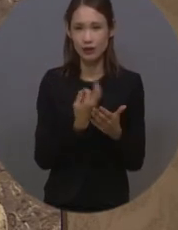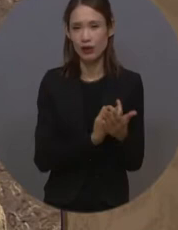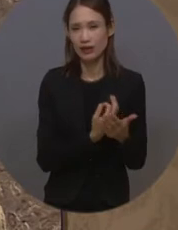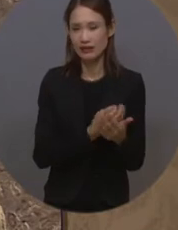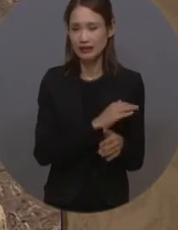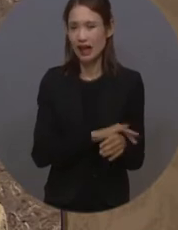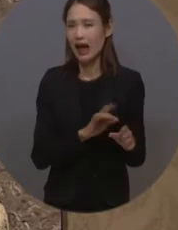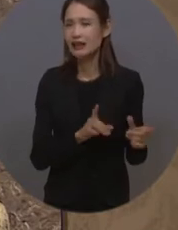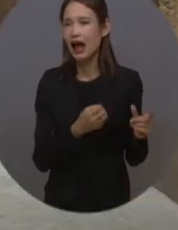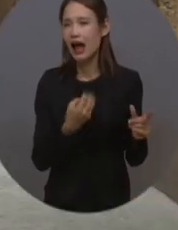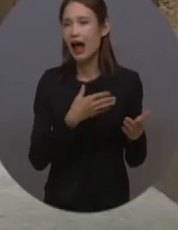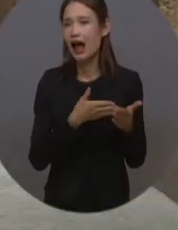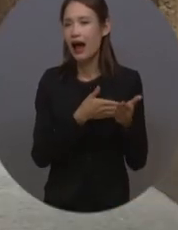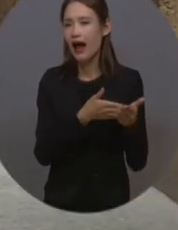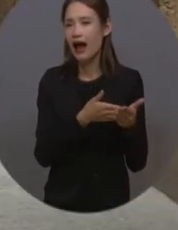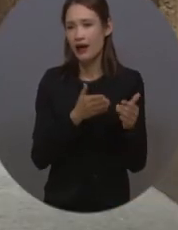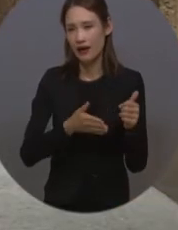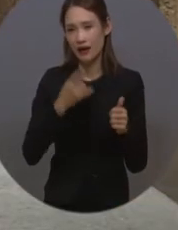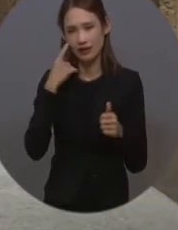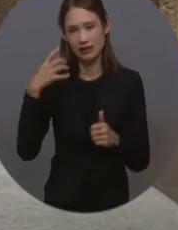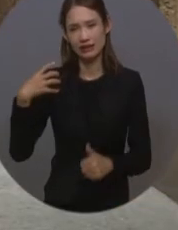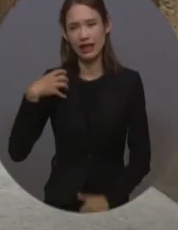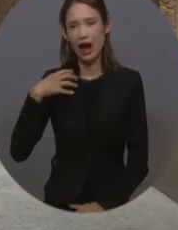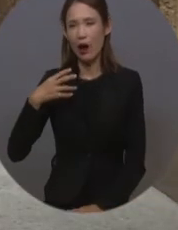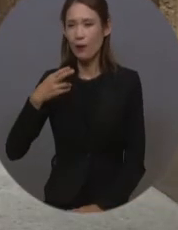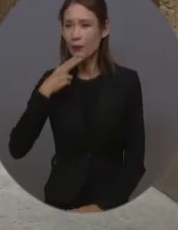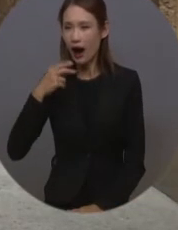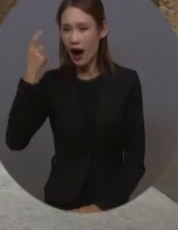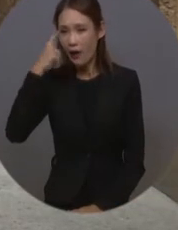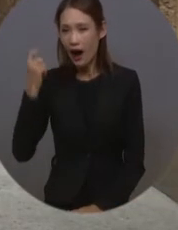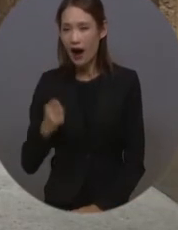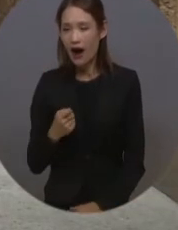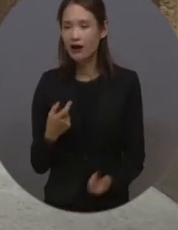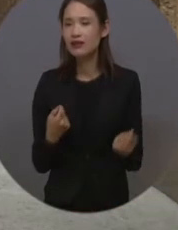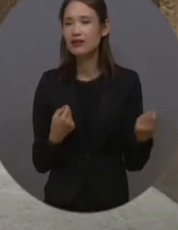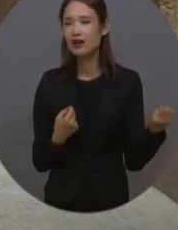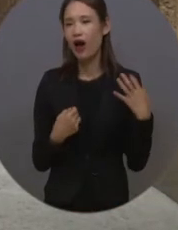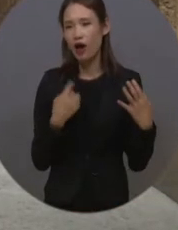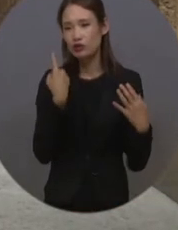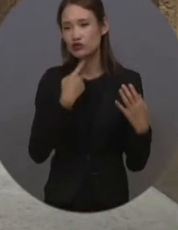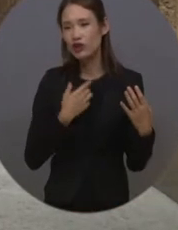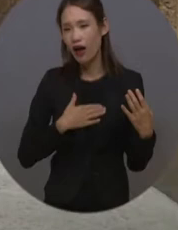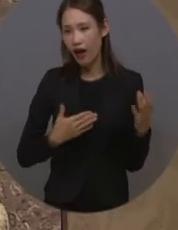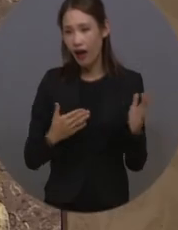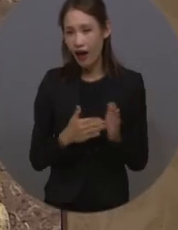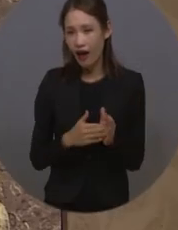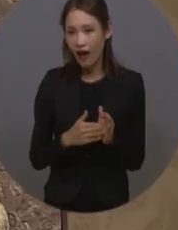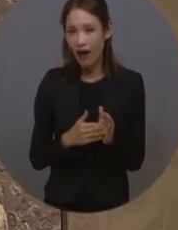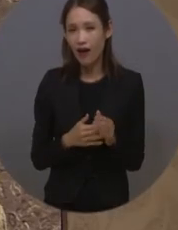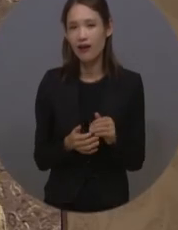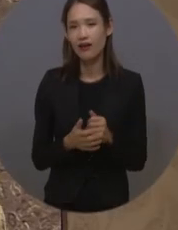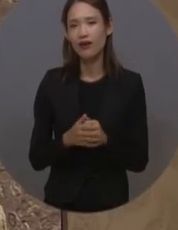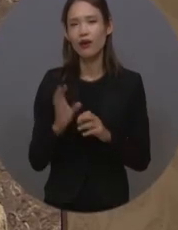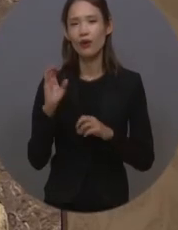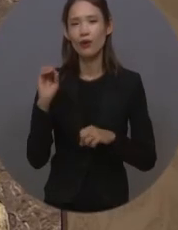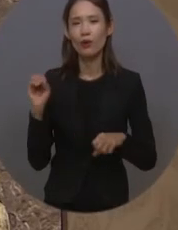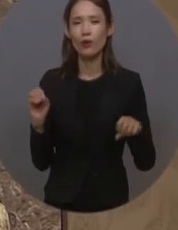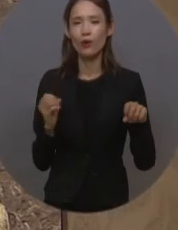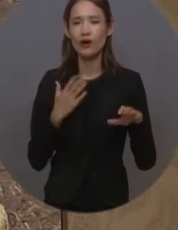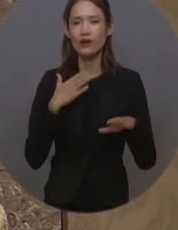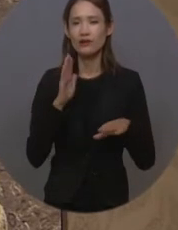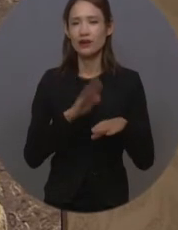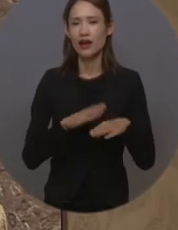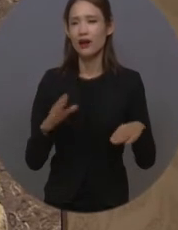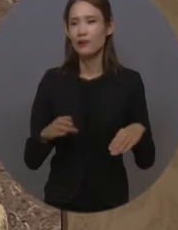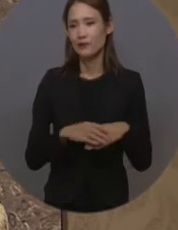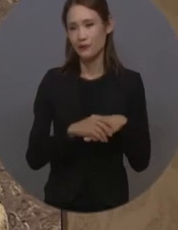살자고 해놓고 그거 하나 책임을 못 졌느냐라고 그렇게 얘기할 줄 알았거든요. 네. 근데 그분들이 오히려 제 손을 꼭